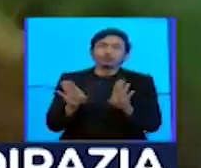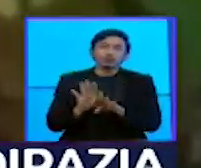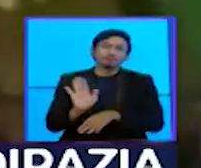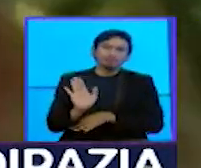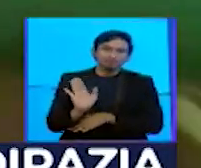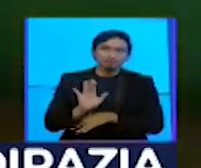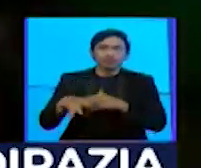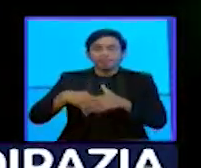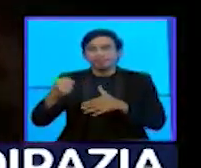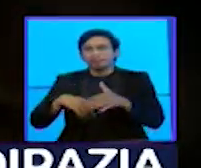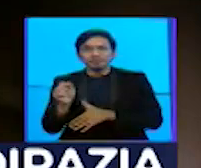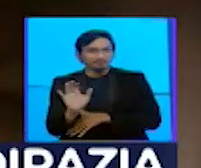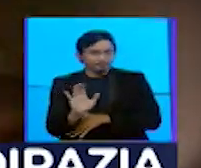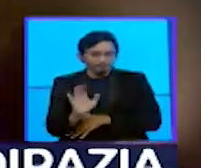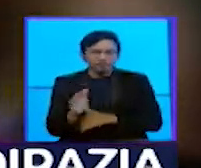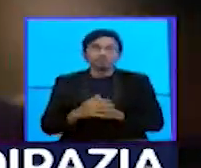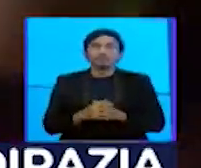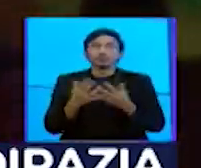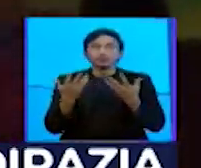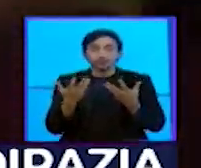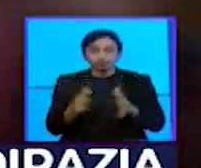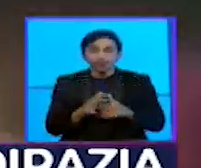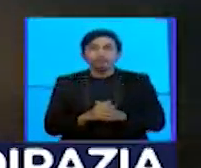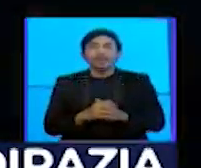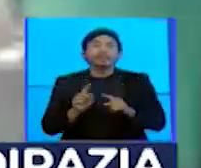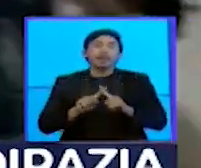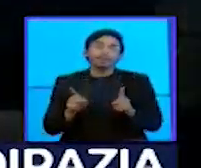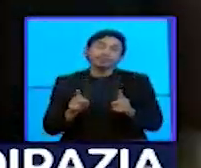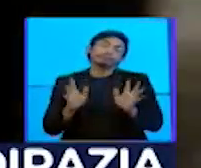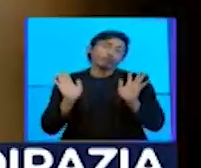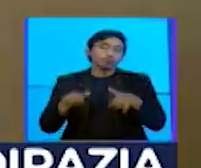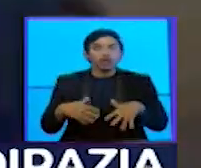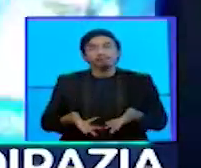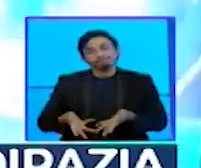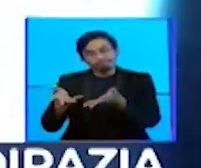Pemilik warung akhirnya pasrah saat petugas Satpol PP akhirnya menyita penanak nasi sebagai barang bukti.